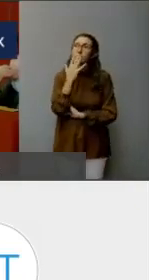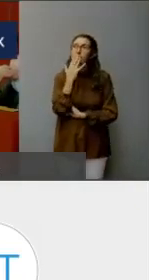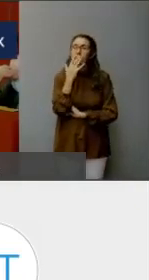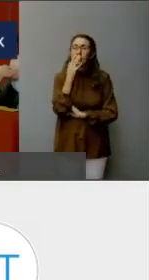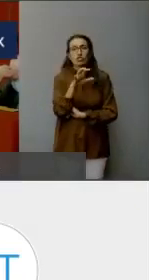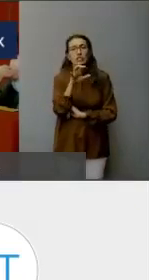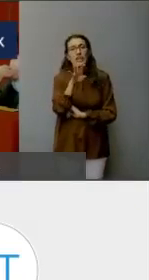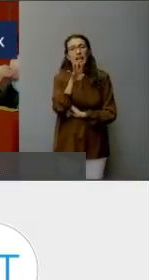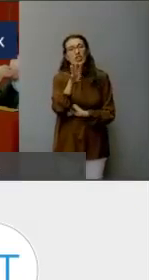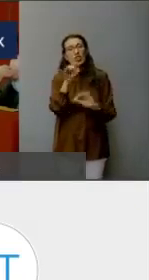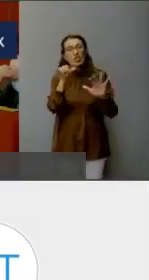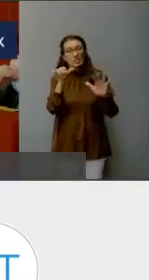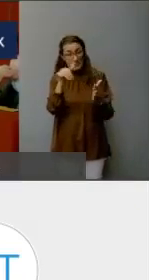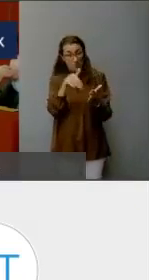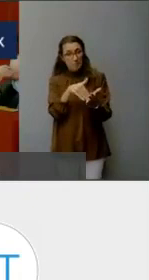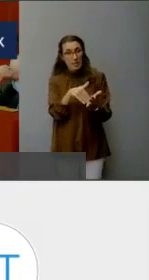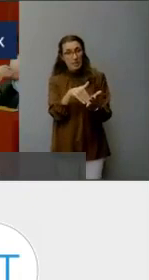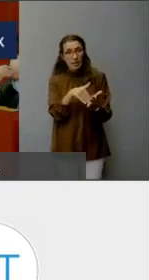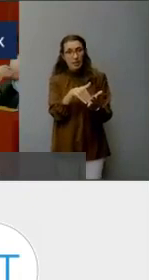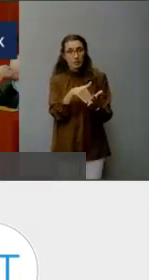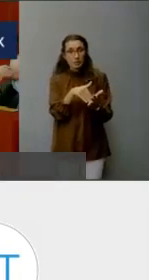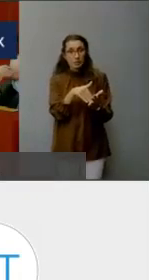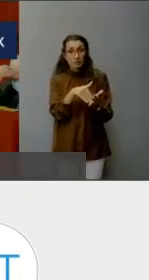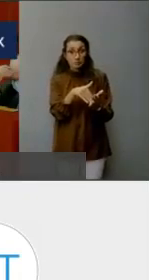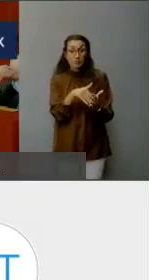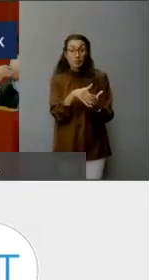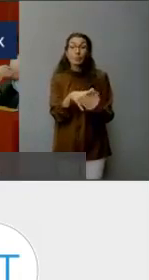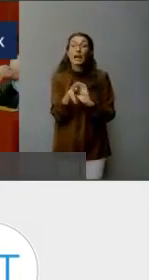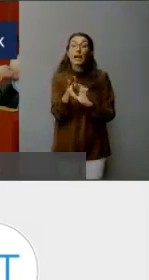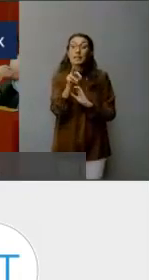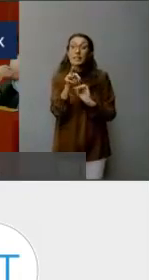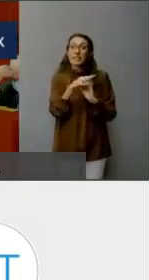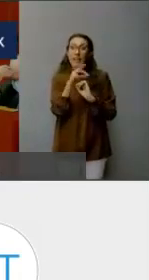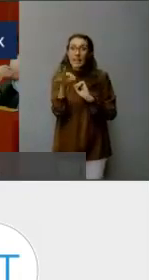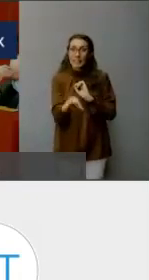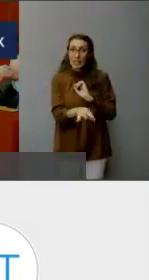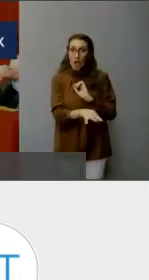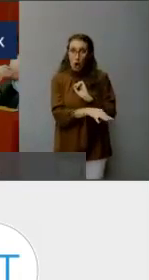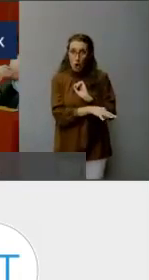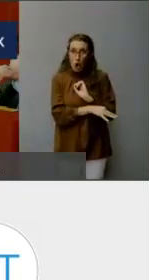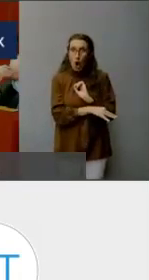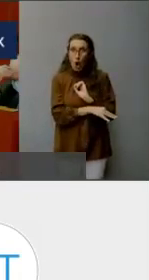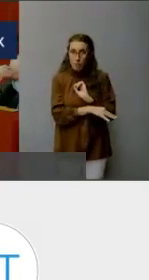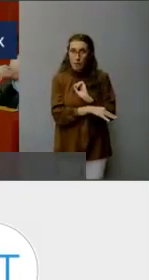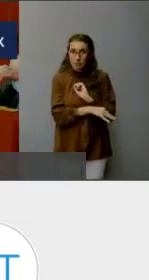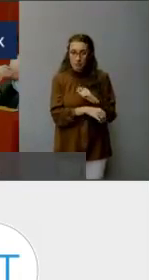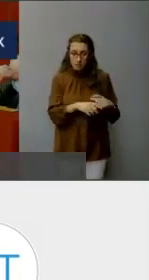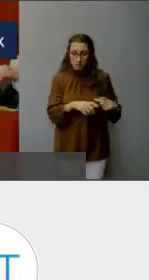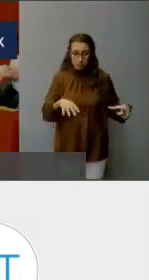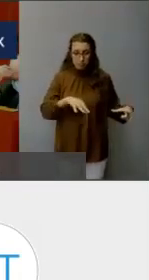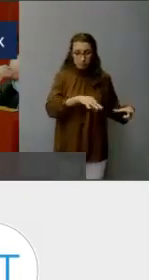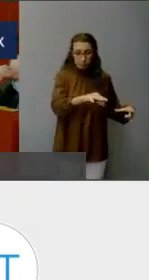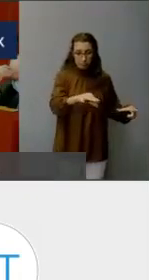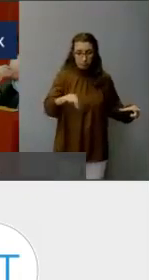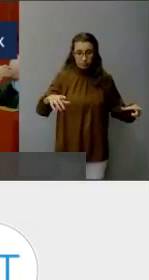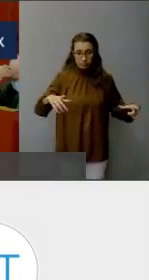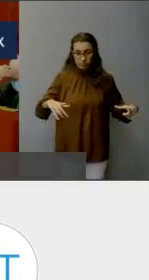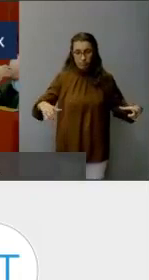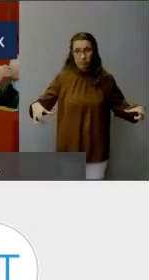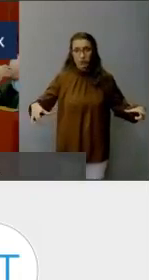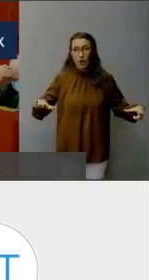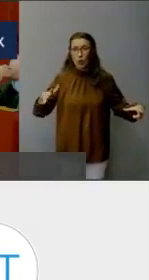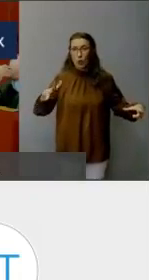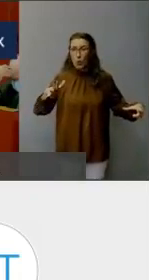a genova negli oltre 30 km in cui si estende la nostra città lungo quasi